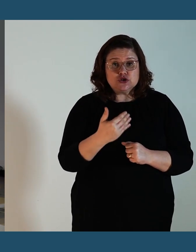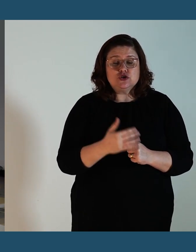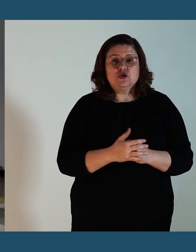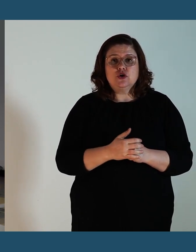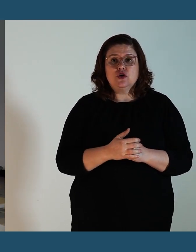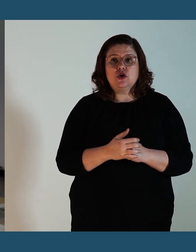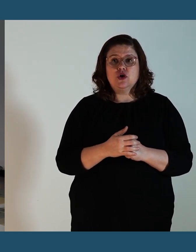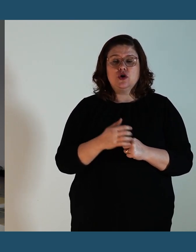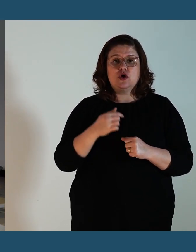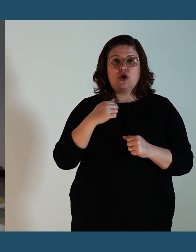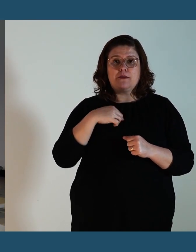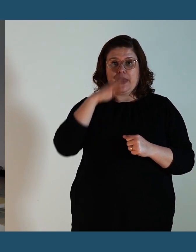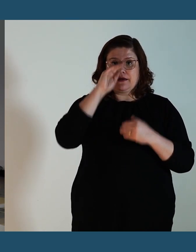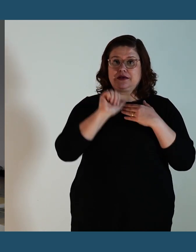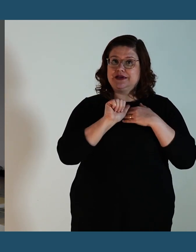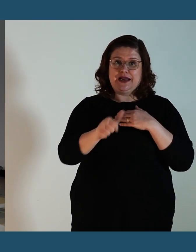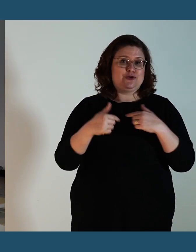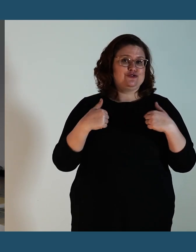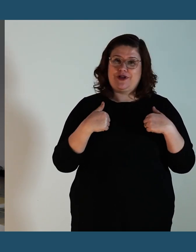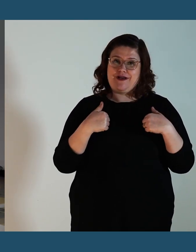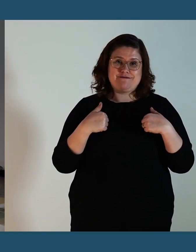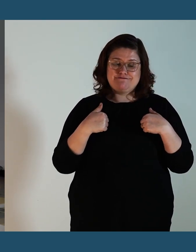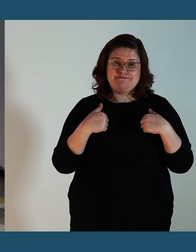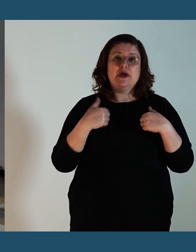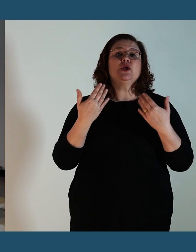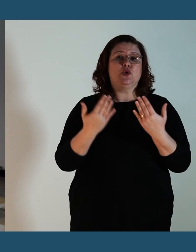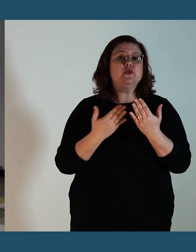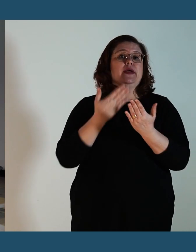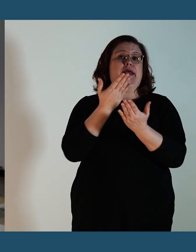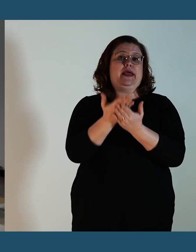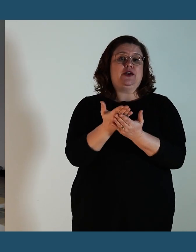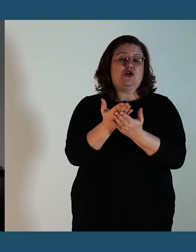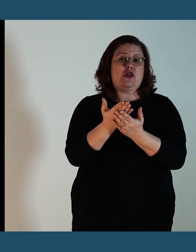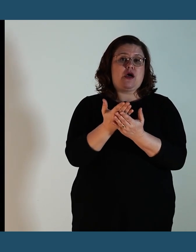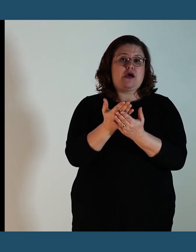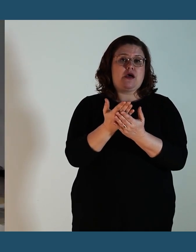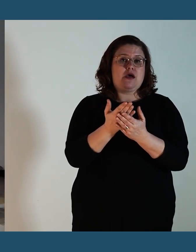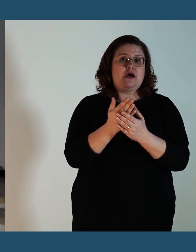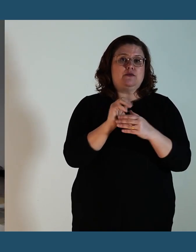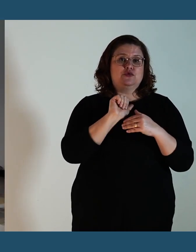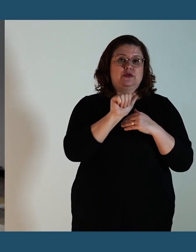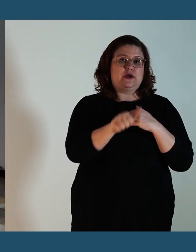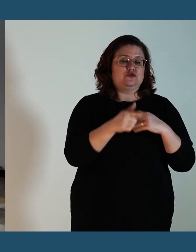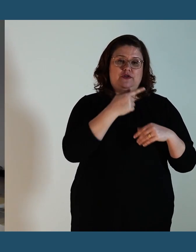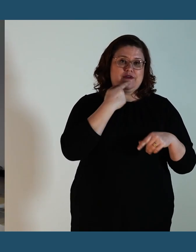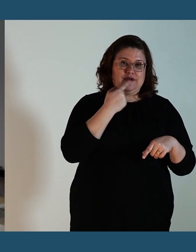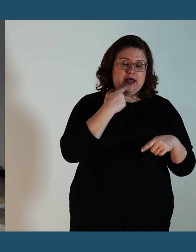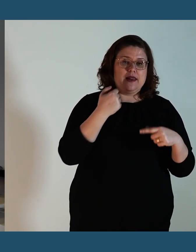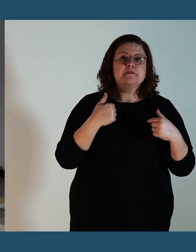Tosiaan en ole itse kansanedustaja, että olen ehdolla eduskuntavaaleista. Mulle on sillä tavalla